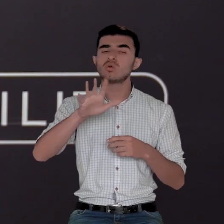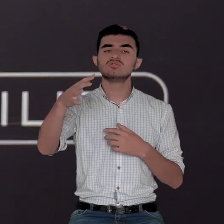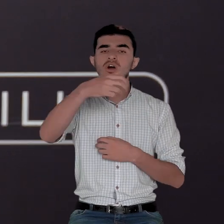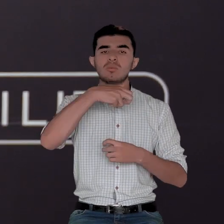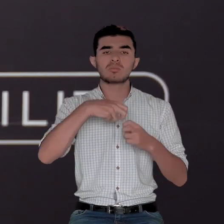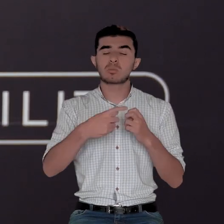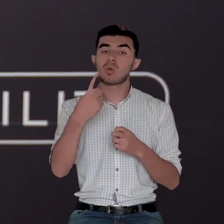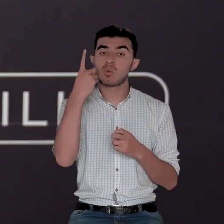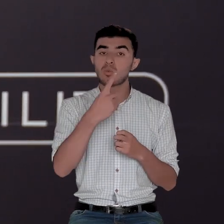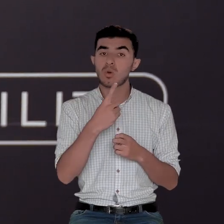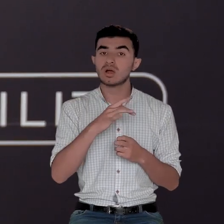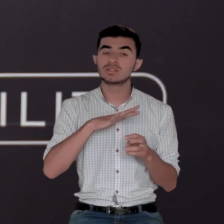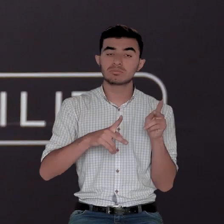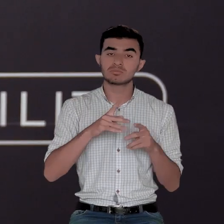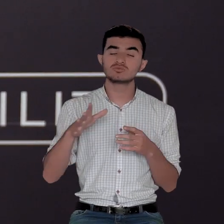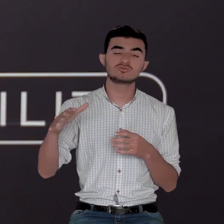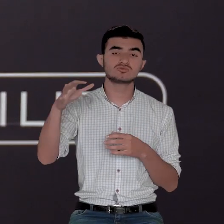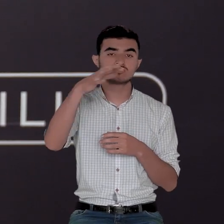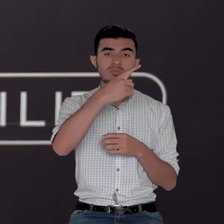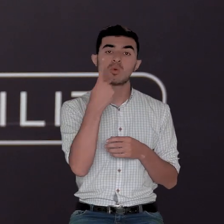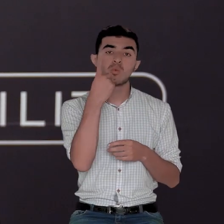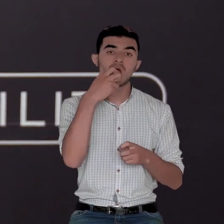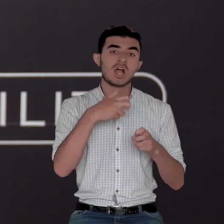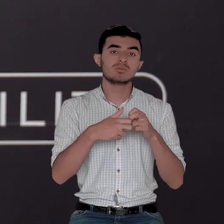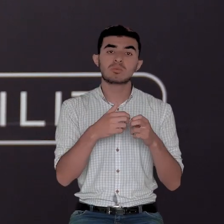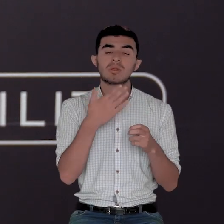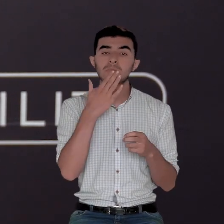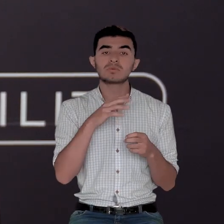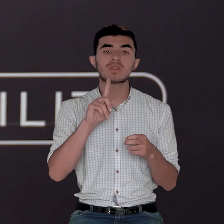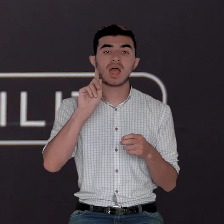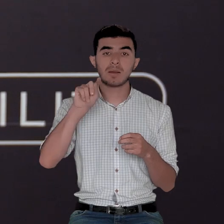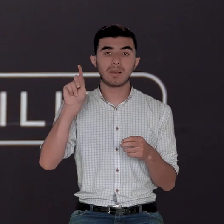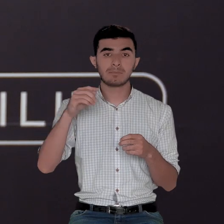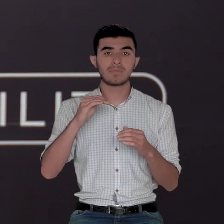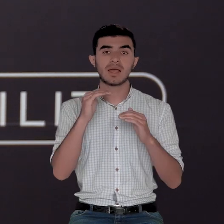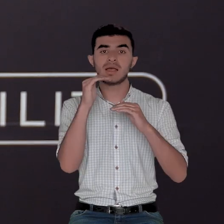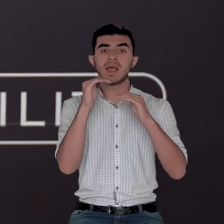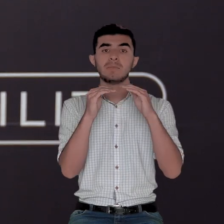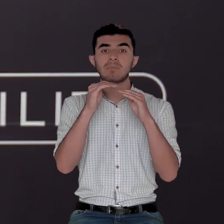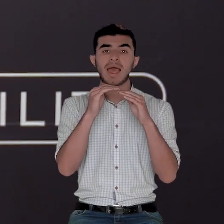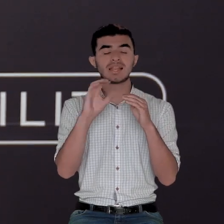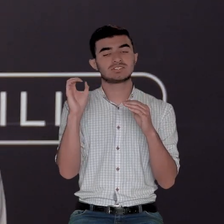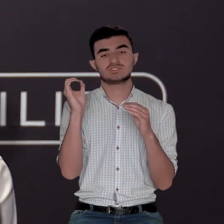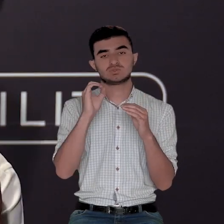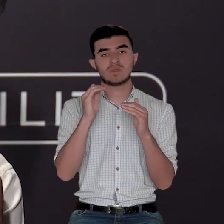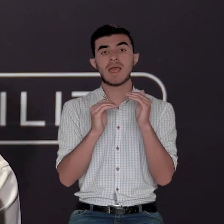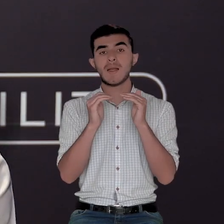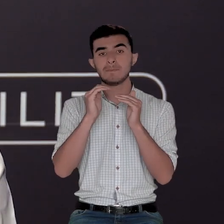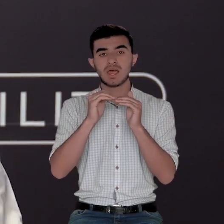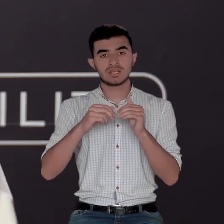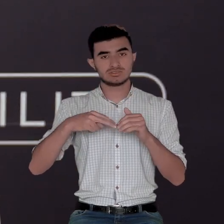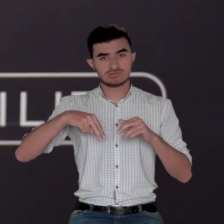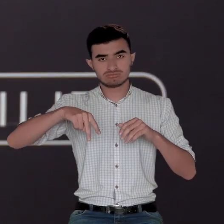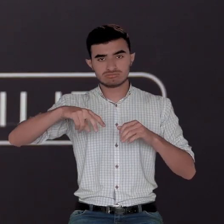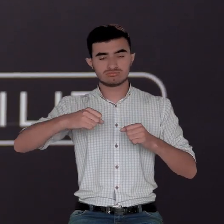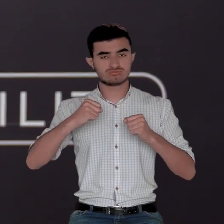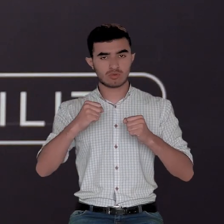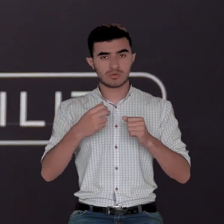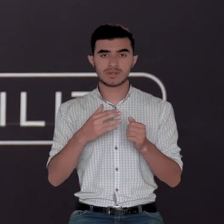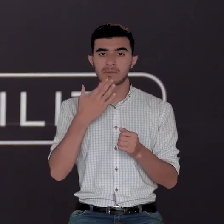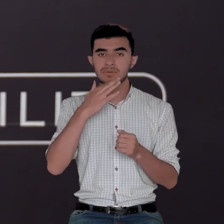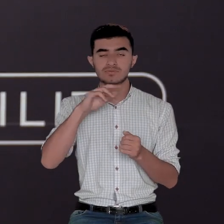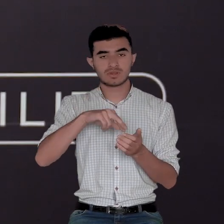the fact that they are out of balance. उनका बैलेंस आउट हो जाता है because of the way in which some people said, कोई एक तरफ लीन करता